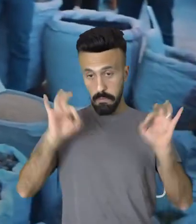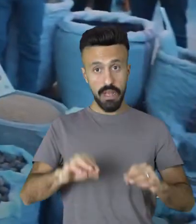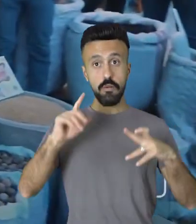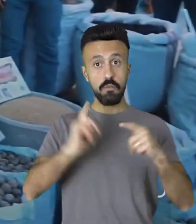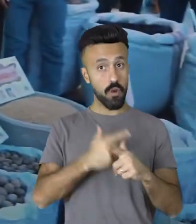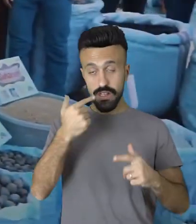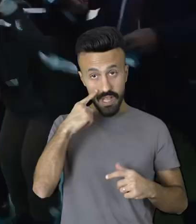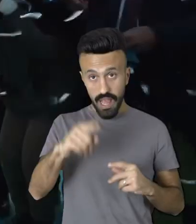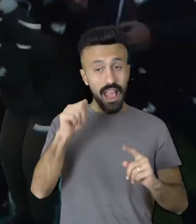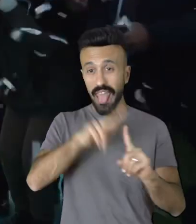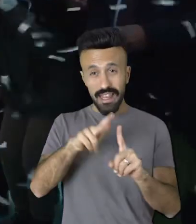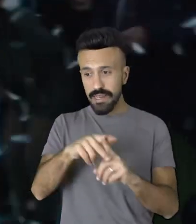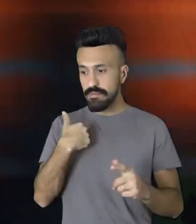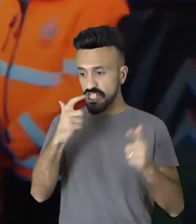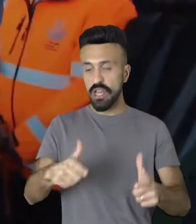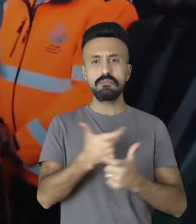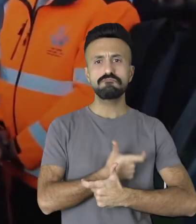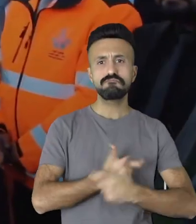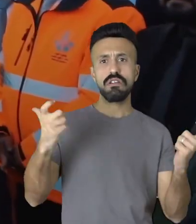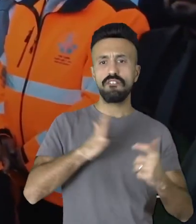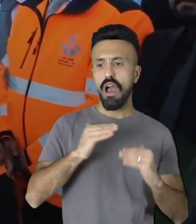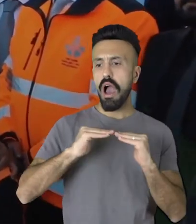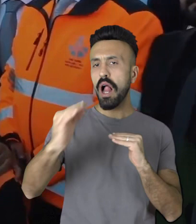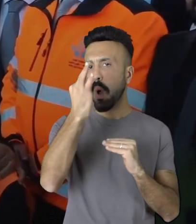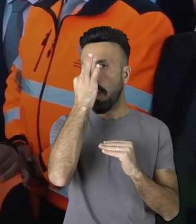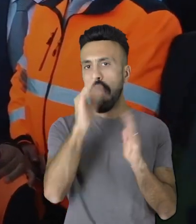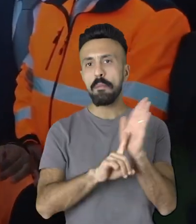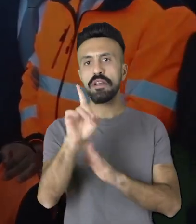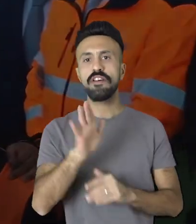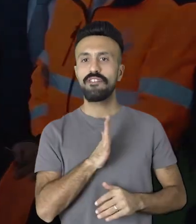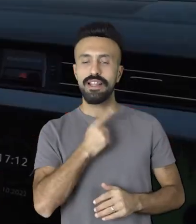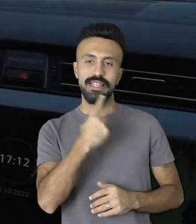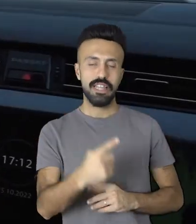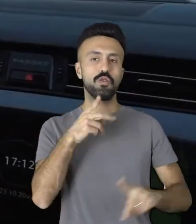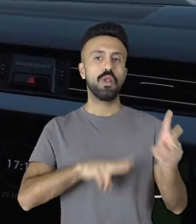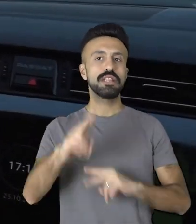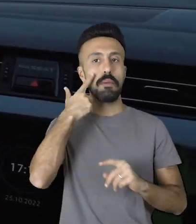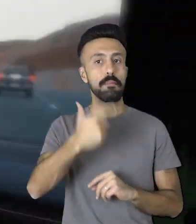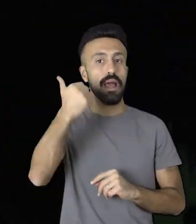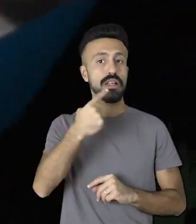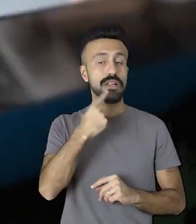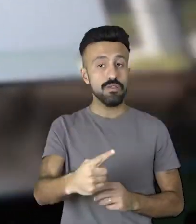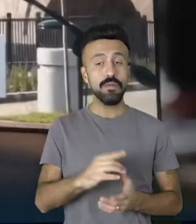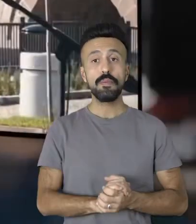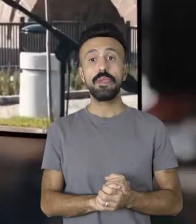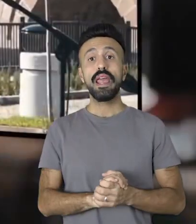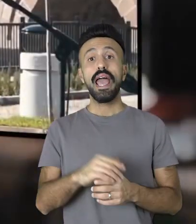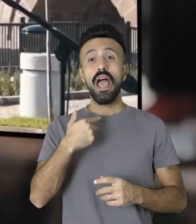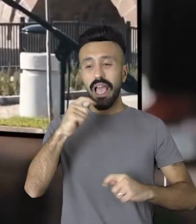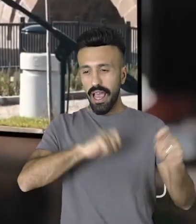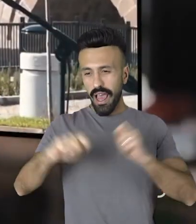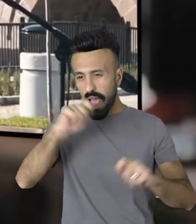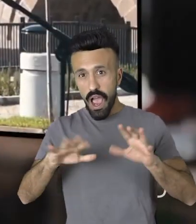hizmete sundukları yatırımlarla şehirleri geliştirirken halkın hayatını kolaylaştırdıklarını vurguladı. Ulaştırma ve Altyapı Bakanı Adil